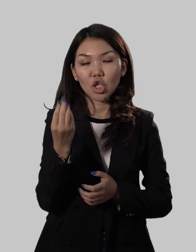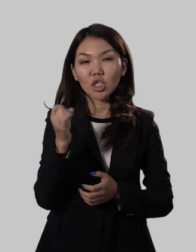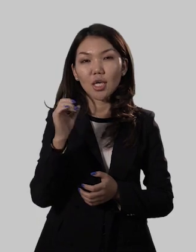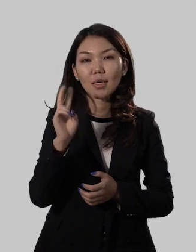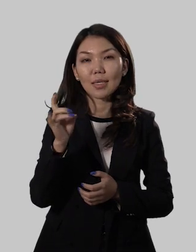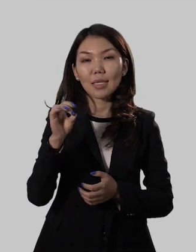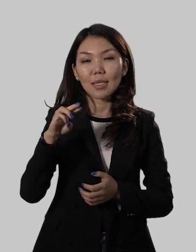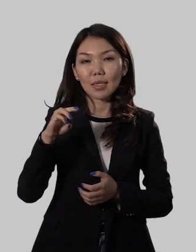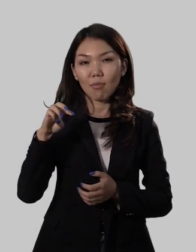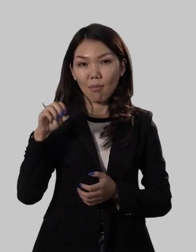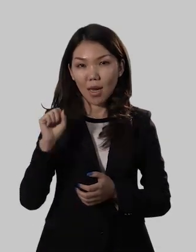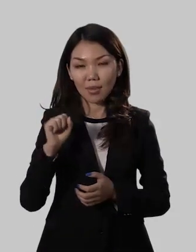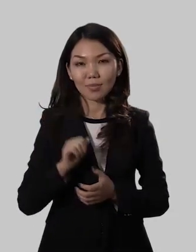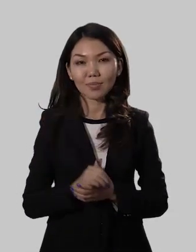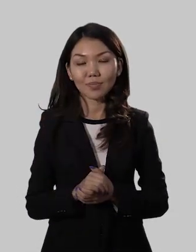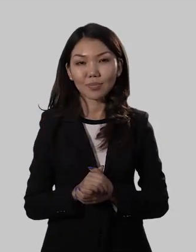шаркыратма.